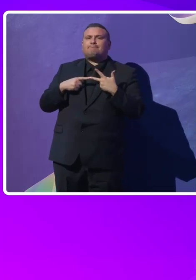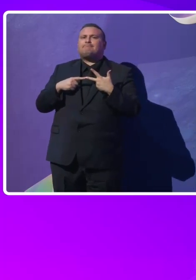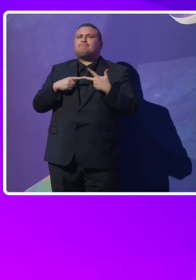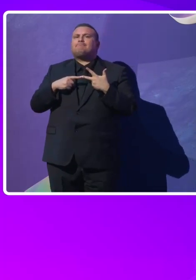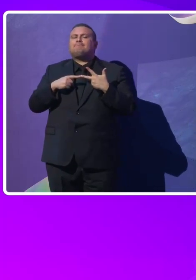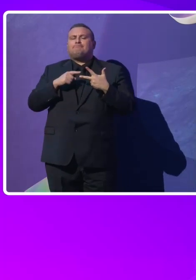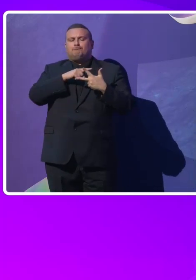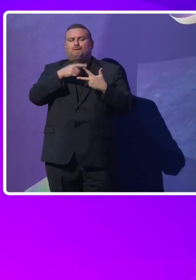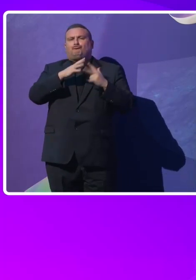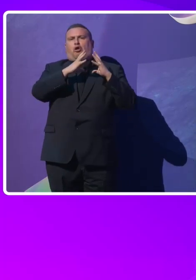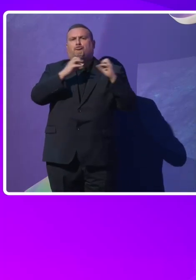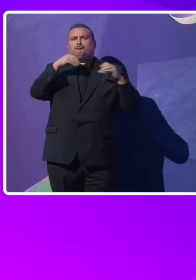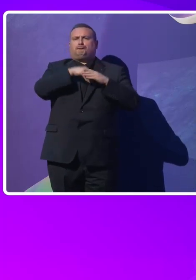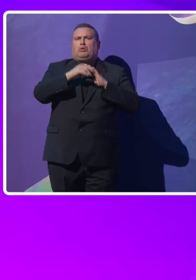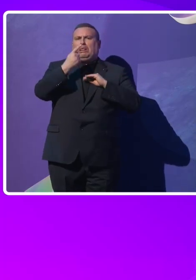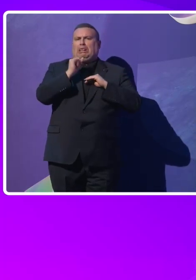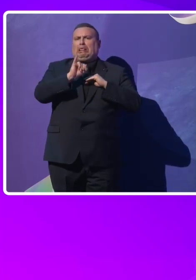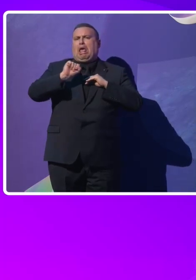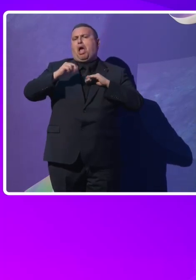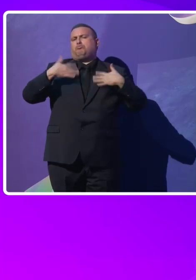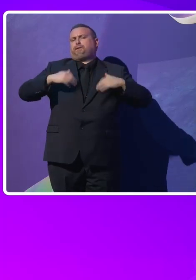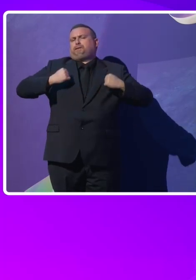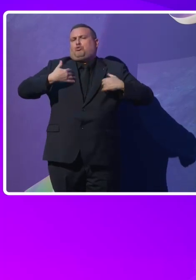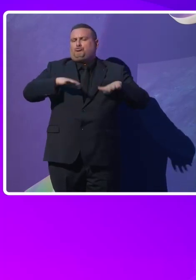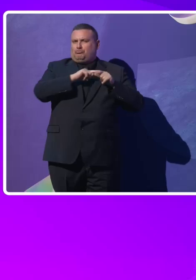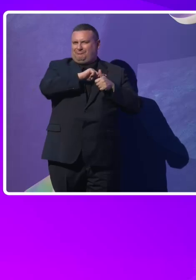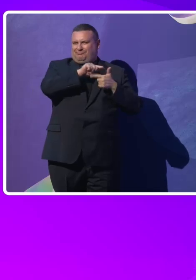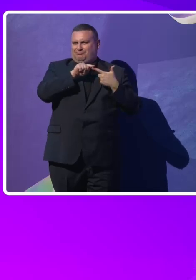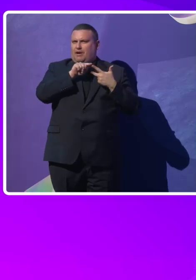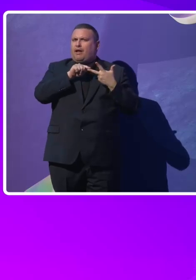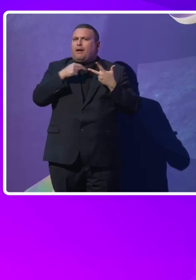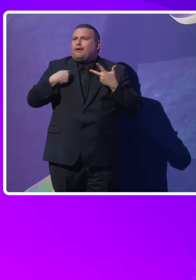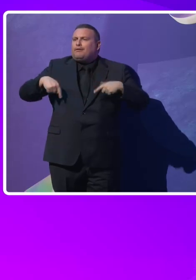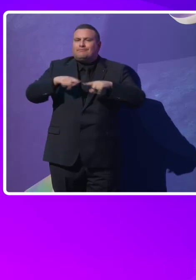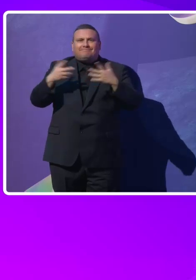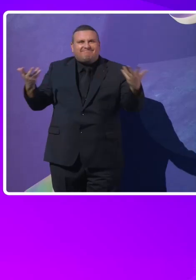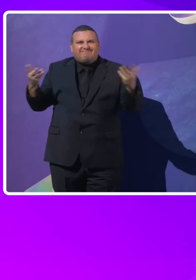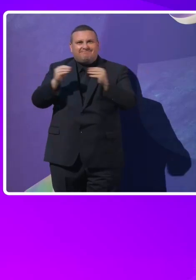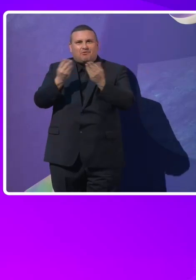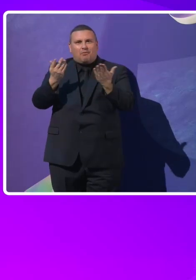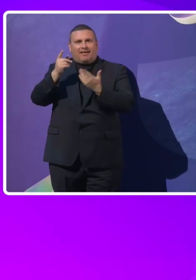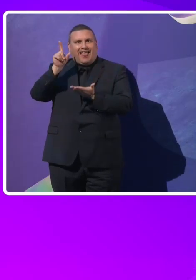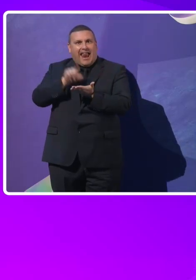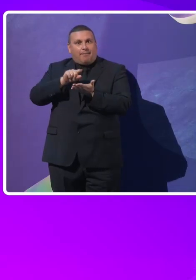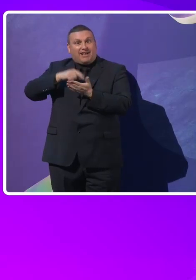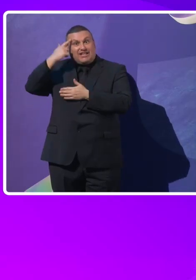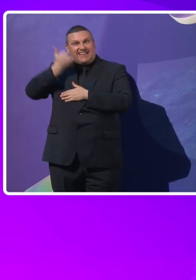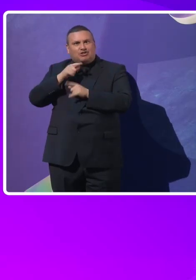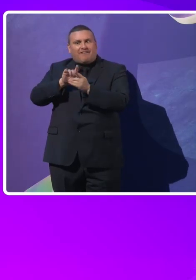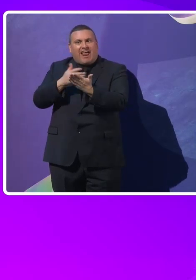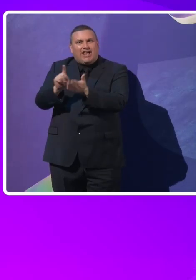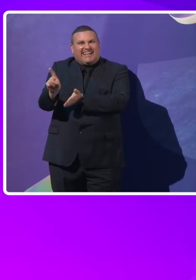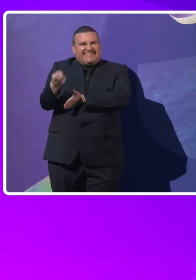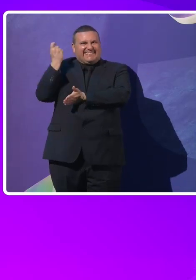implementato questa tecnologia vediamo che cosa bisogna fare per creare delle applicazioni intelligenti ed estrarre il